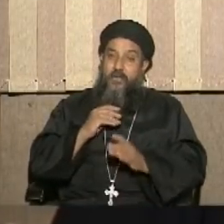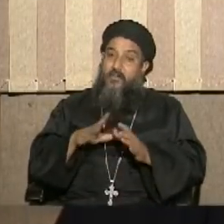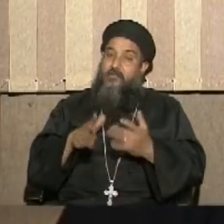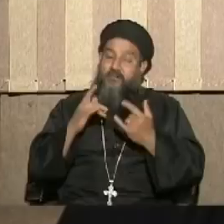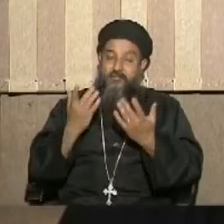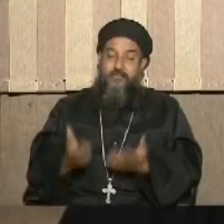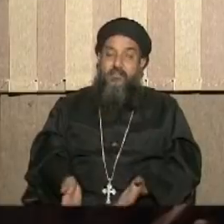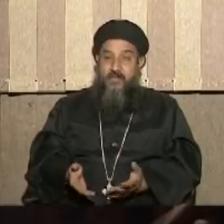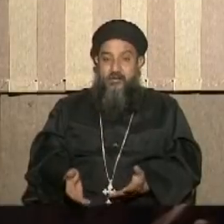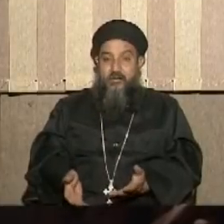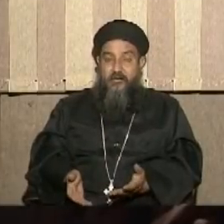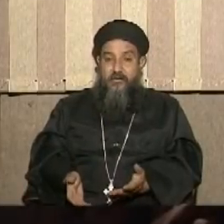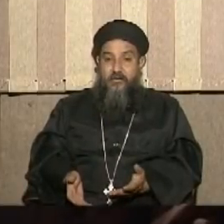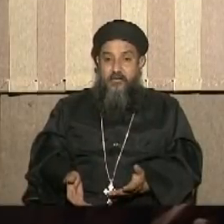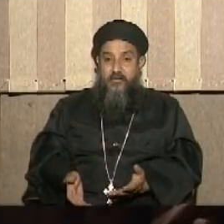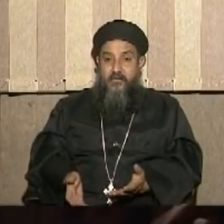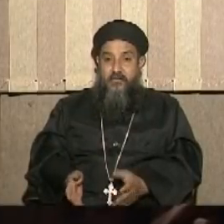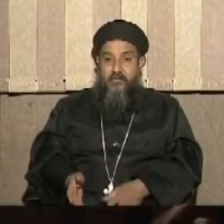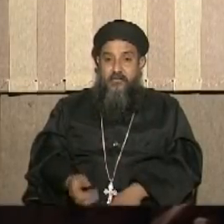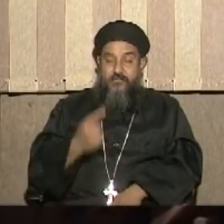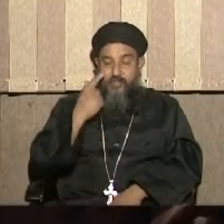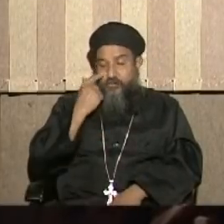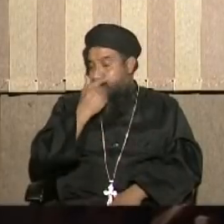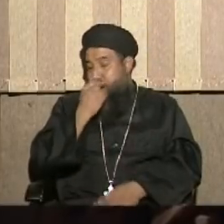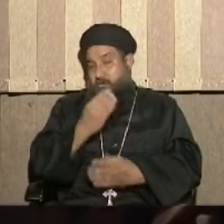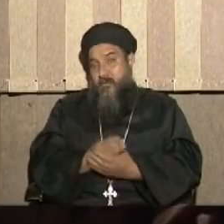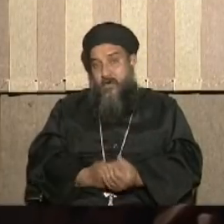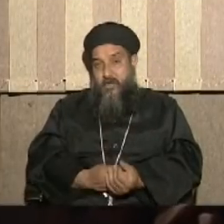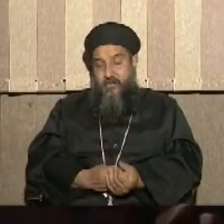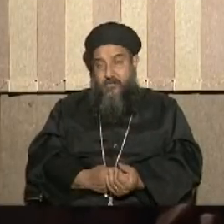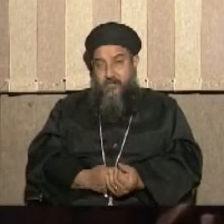هتسيبنا لوحدنا شفتم يا أولاد